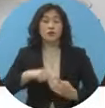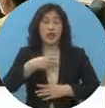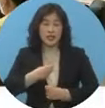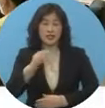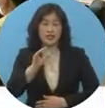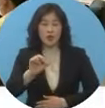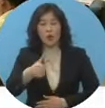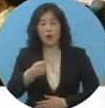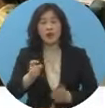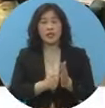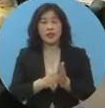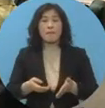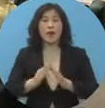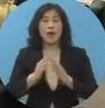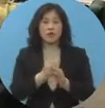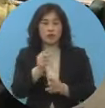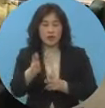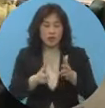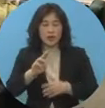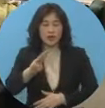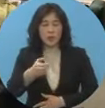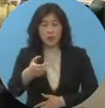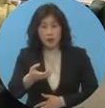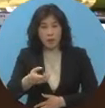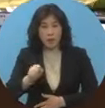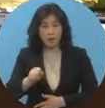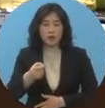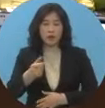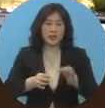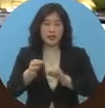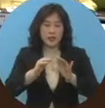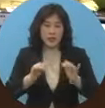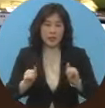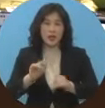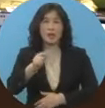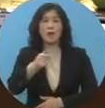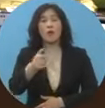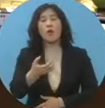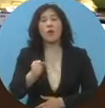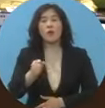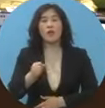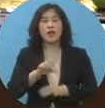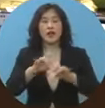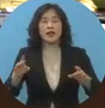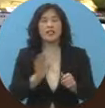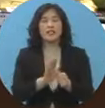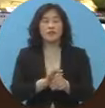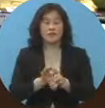편성해 주 소기업의 355 골 소상공인에게 150억 원을 각각 지원합니다